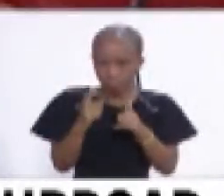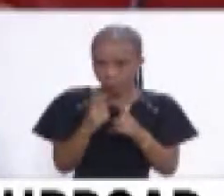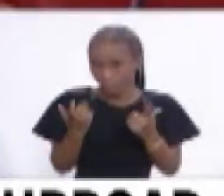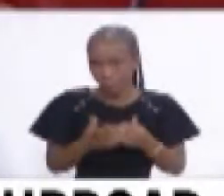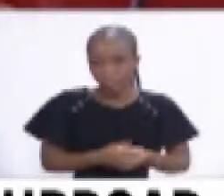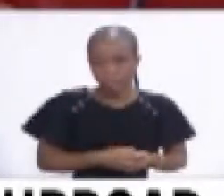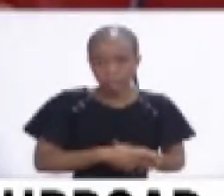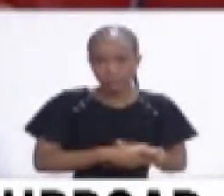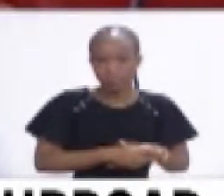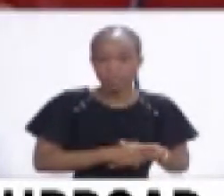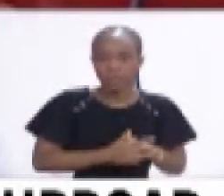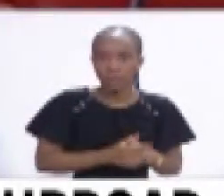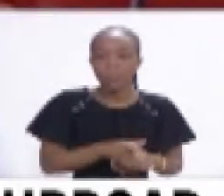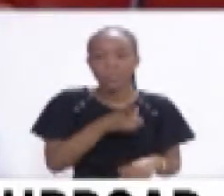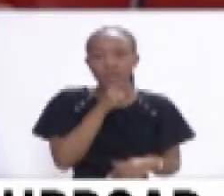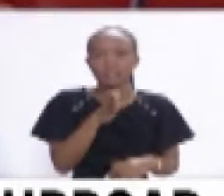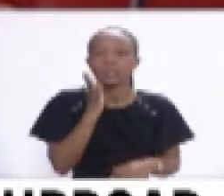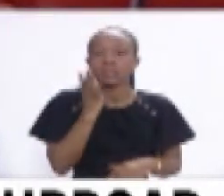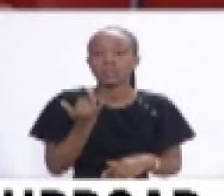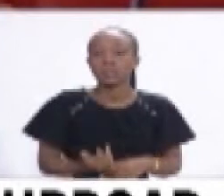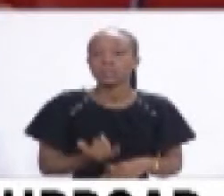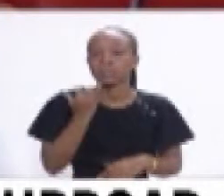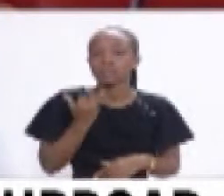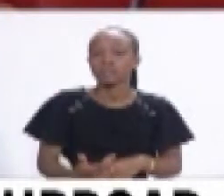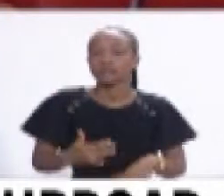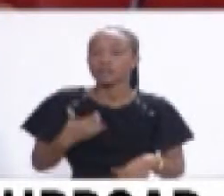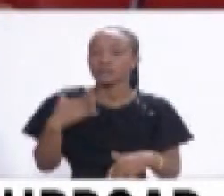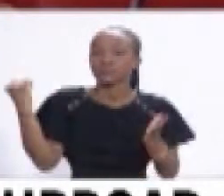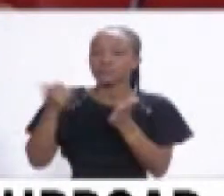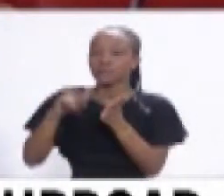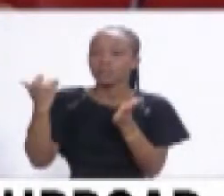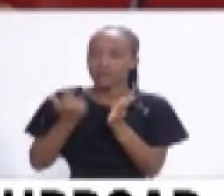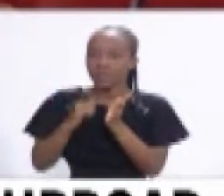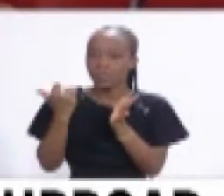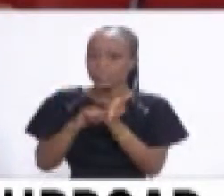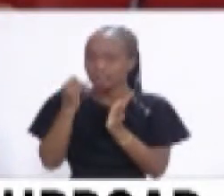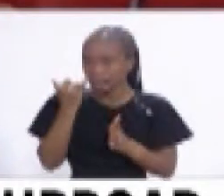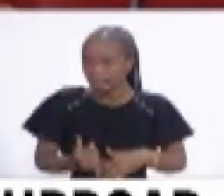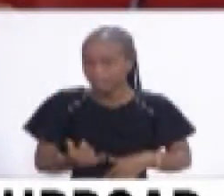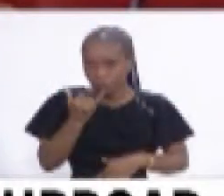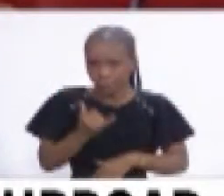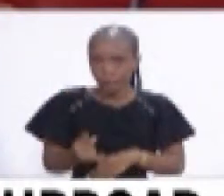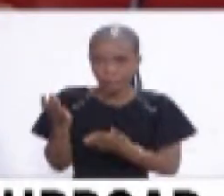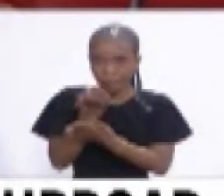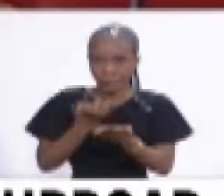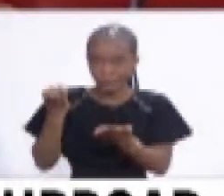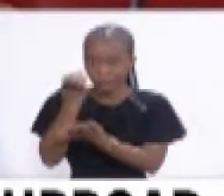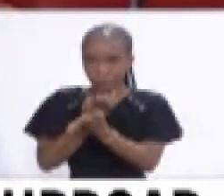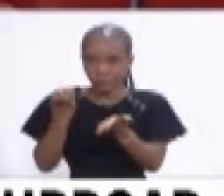Songa. Wazazi kwa sasa, Bwana Spika, wana shida. Haswa sasa uchumi